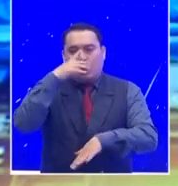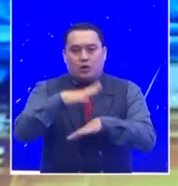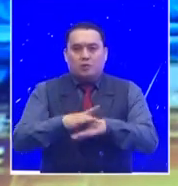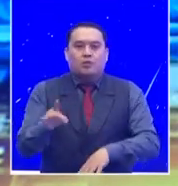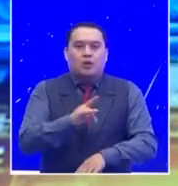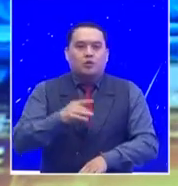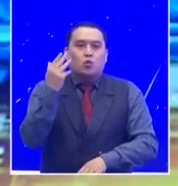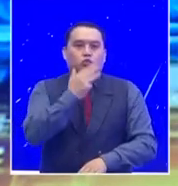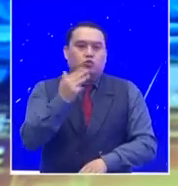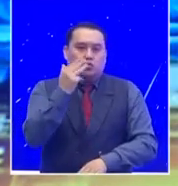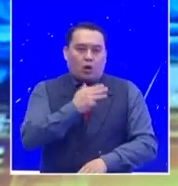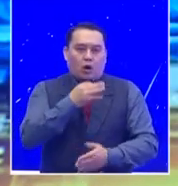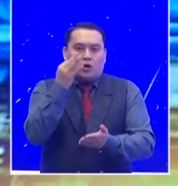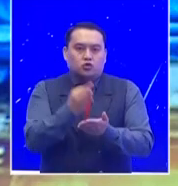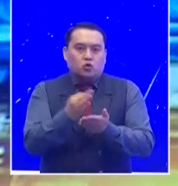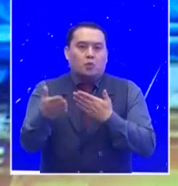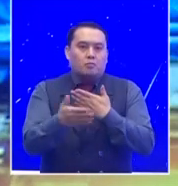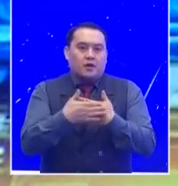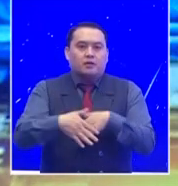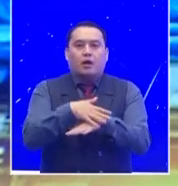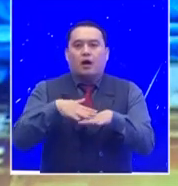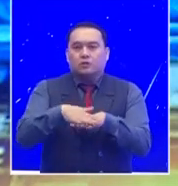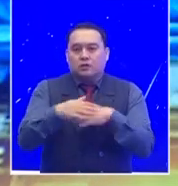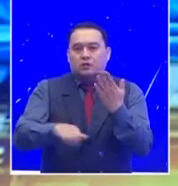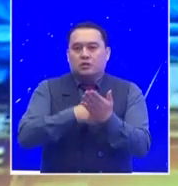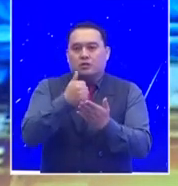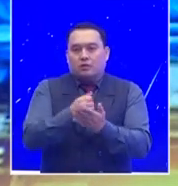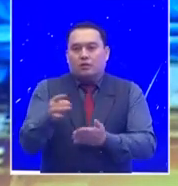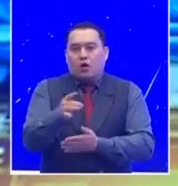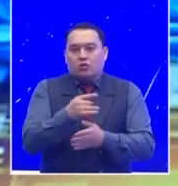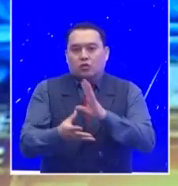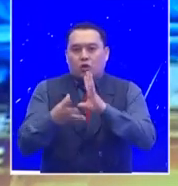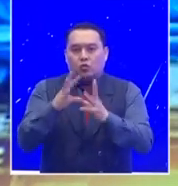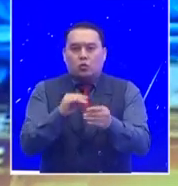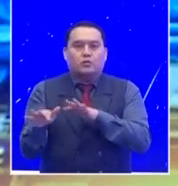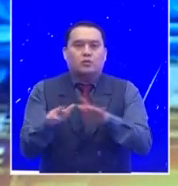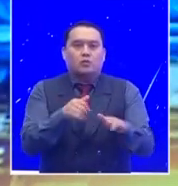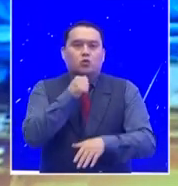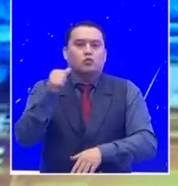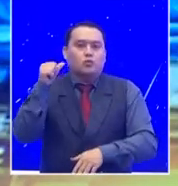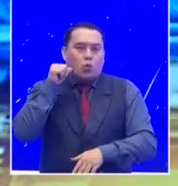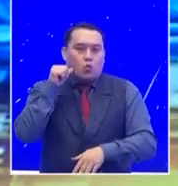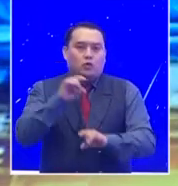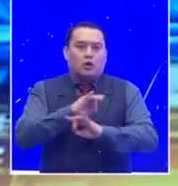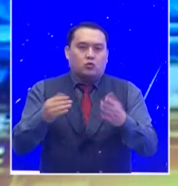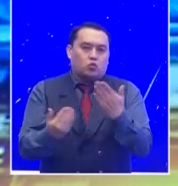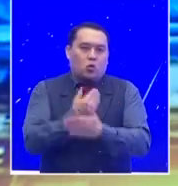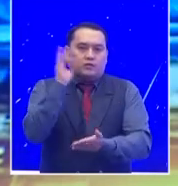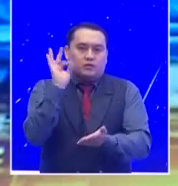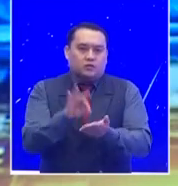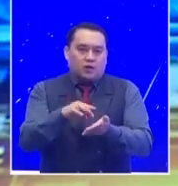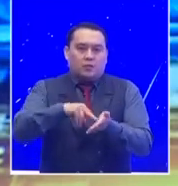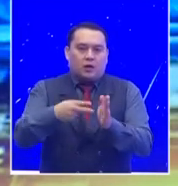на традиционном ежегодном отчете перед населением. Глава района подвел основные итоги деятельности за прошлый год и заявил о новых целях